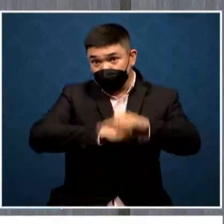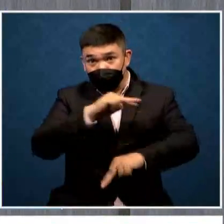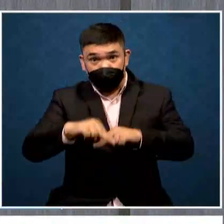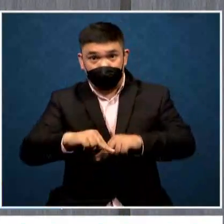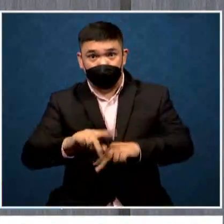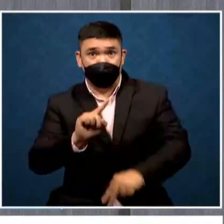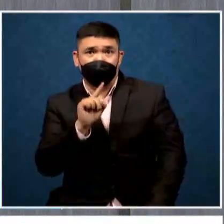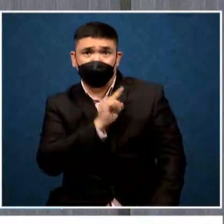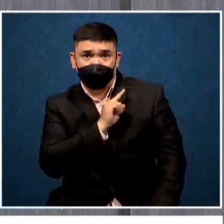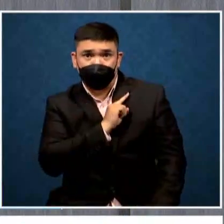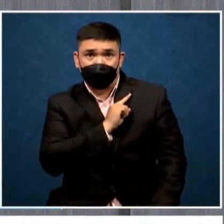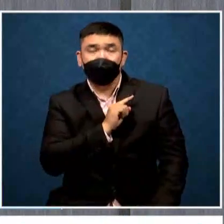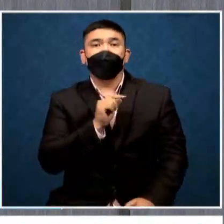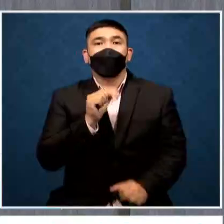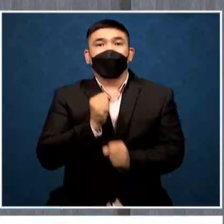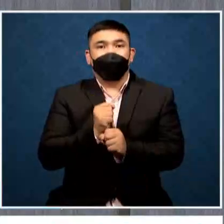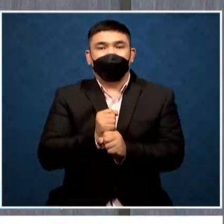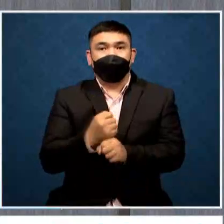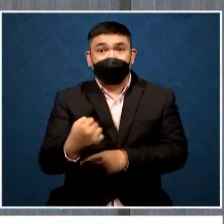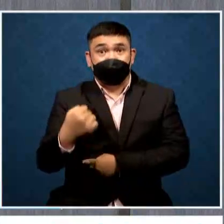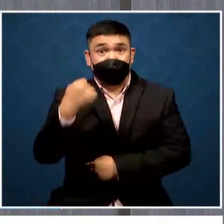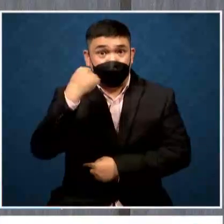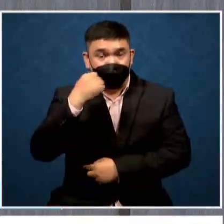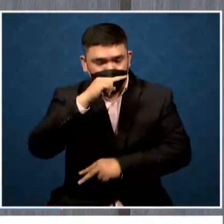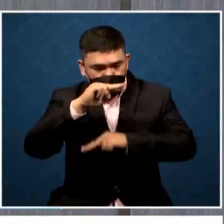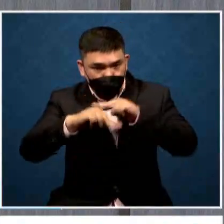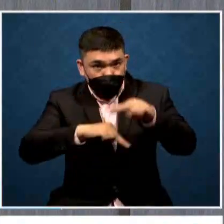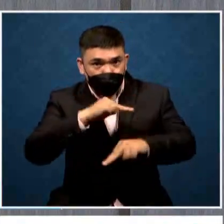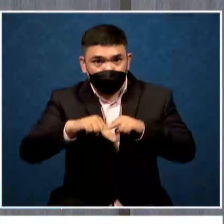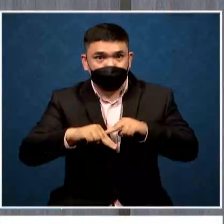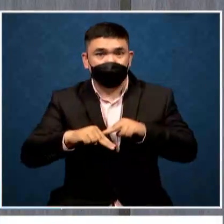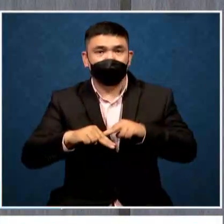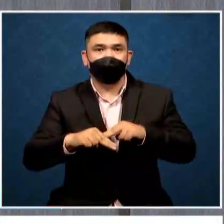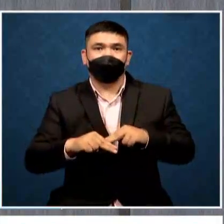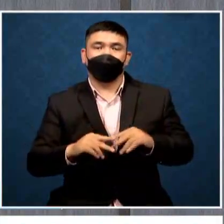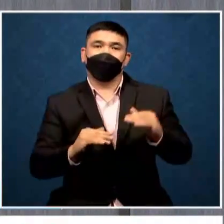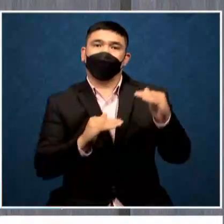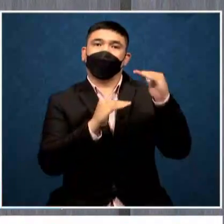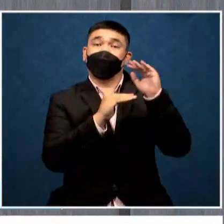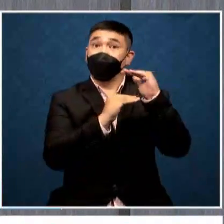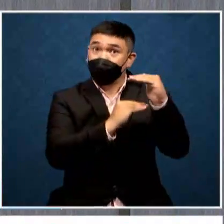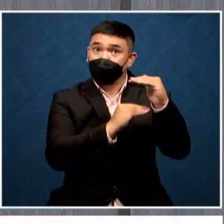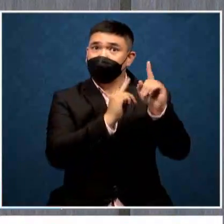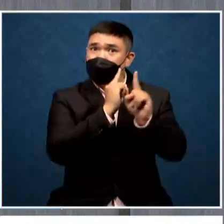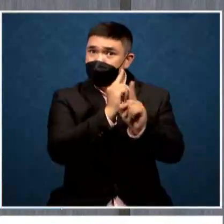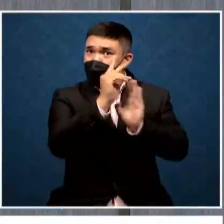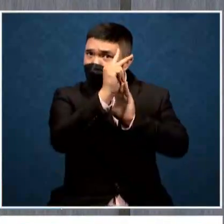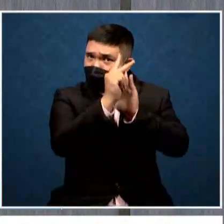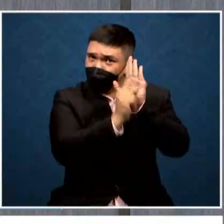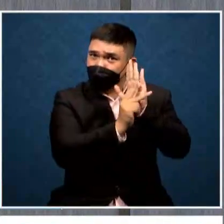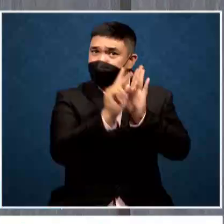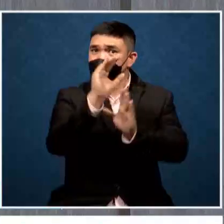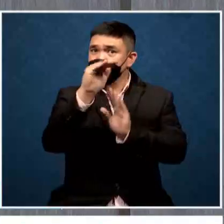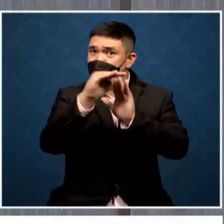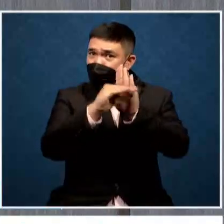แลตลอดจนความเข้มงวดกวดขันให้เป็นไปตามกฎหมายเป็นไปตามระเบียบข้อบัง